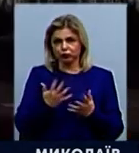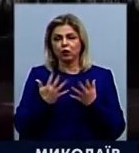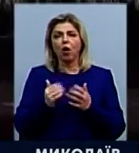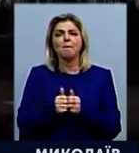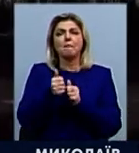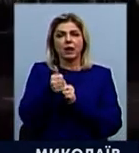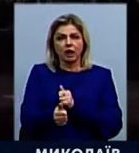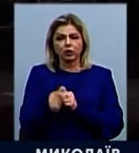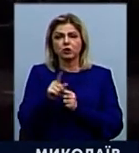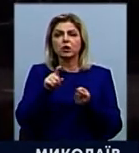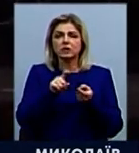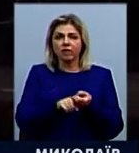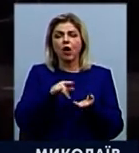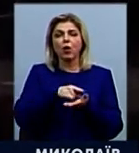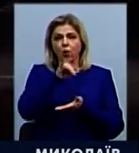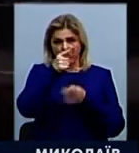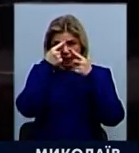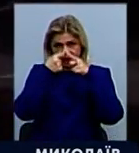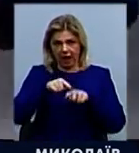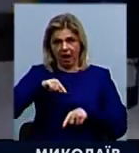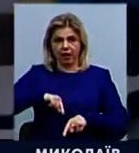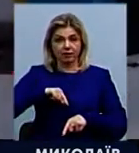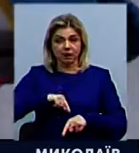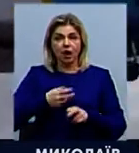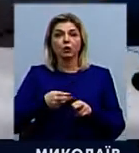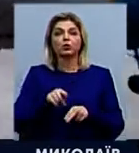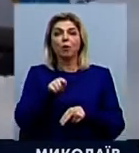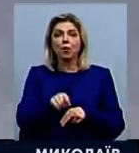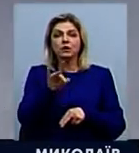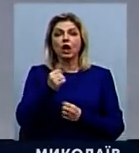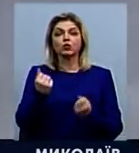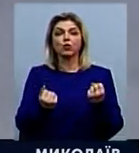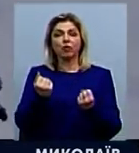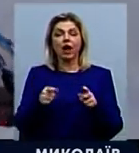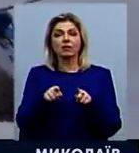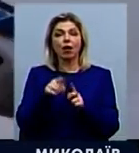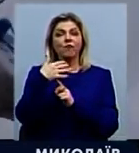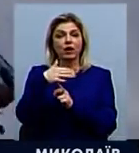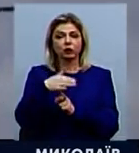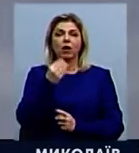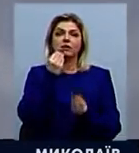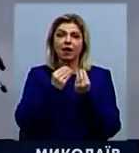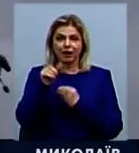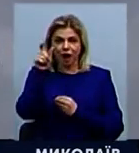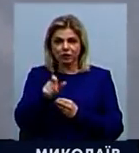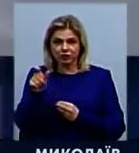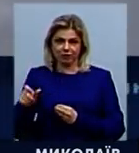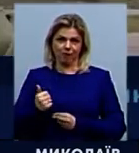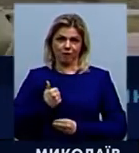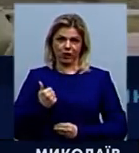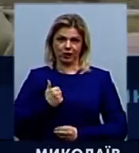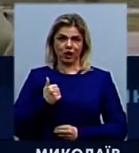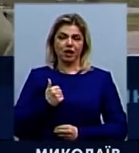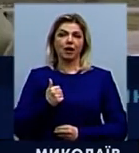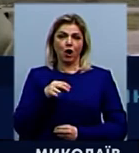що стосується саме льотно-технічних характеристик. Тому і за штурвалом такого гвинтокрила найкращі військові льотчики.